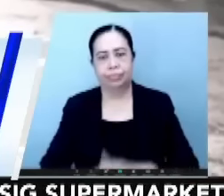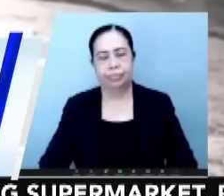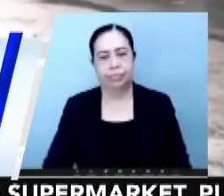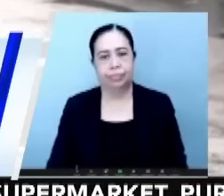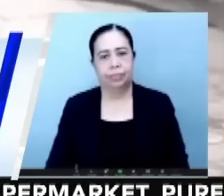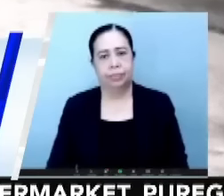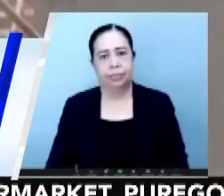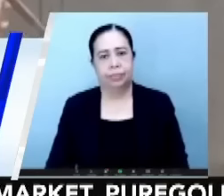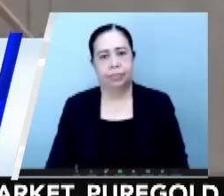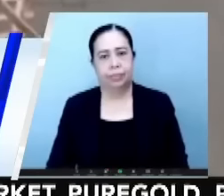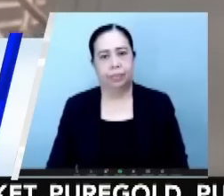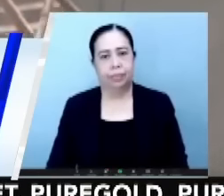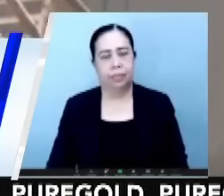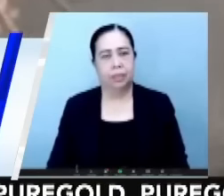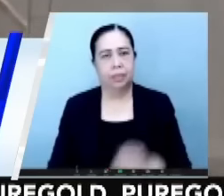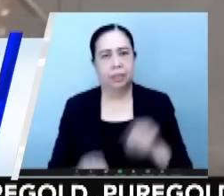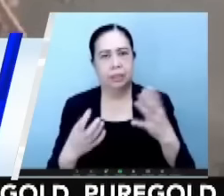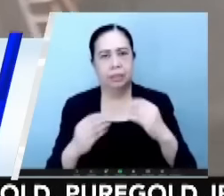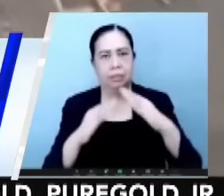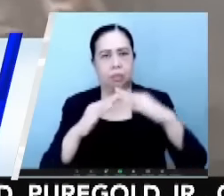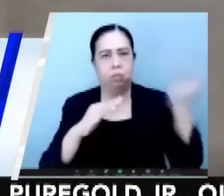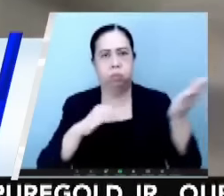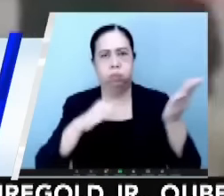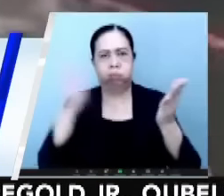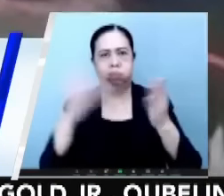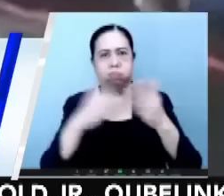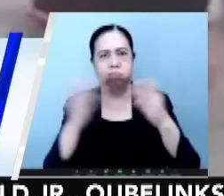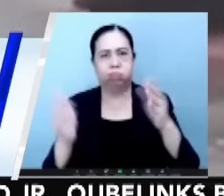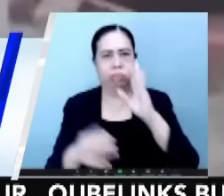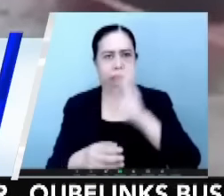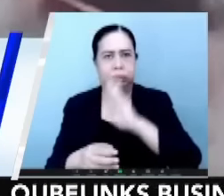At nagliparang mga yero.